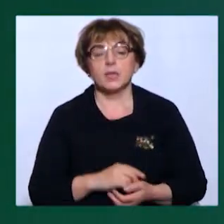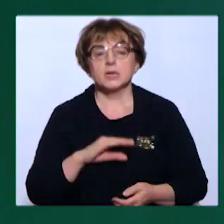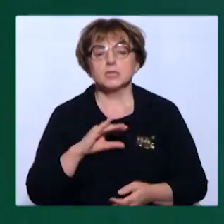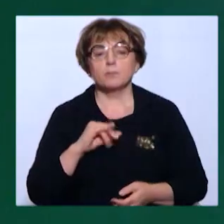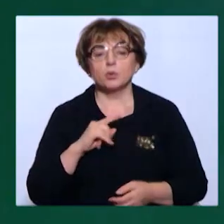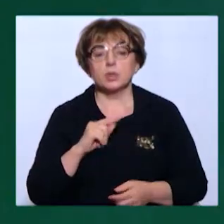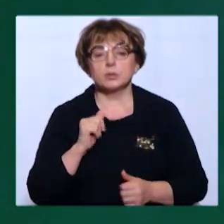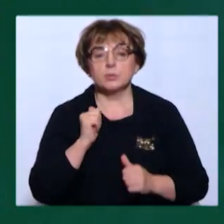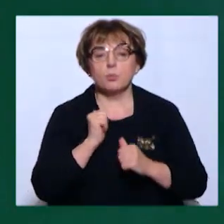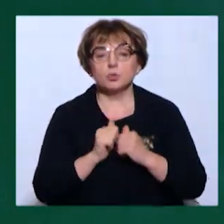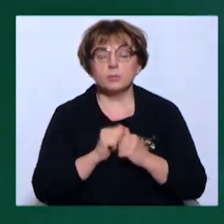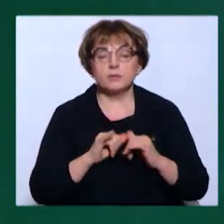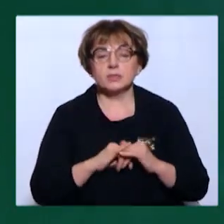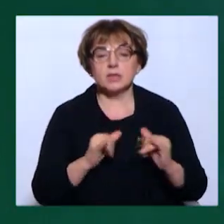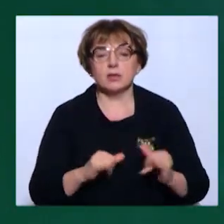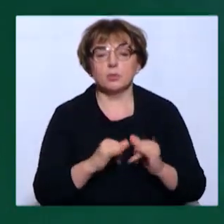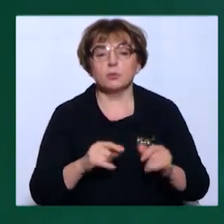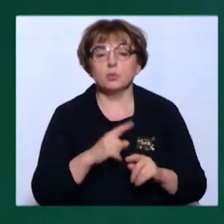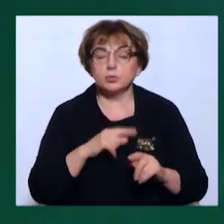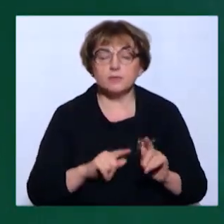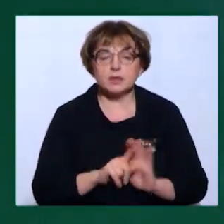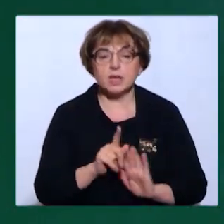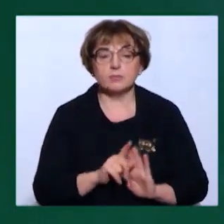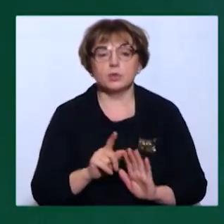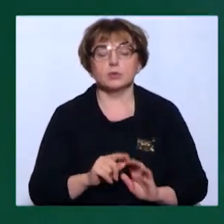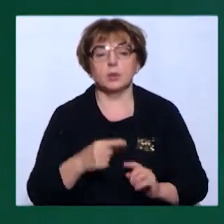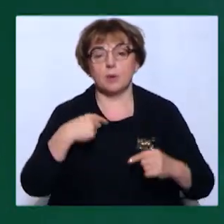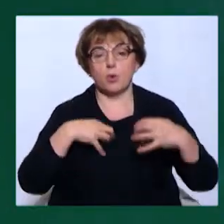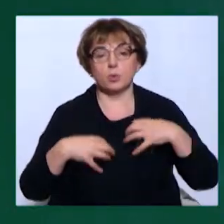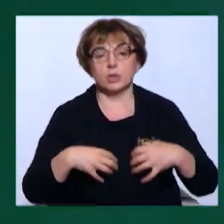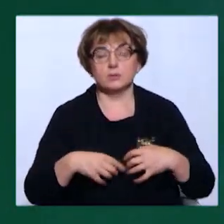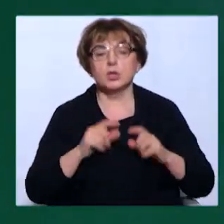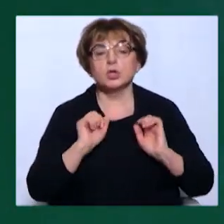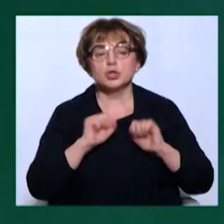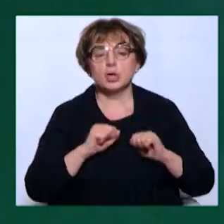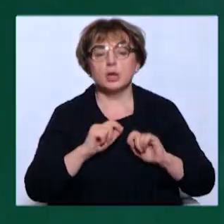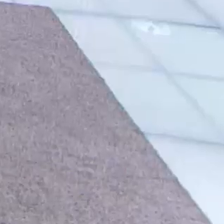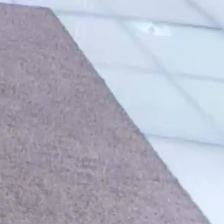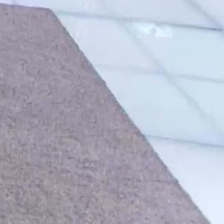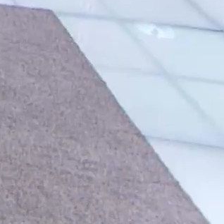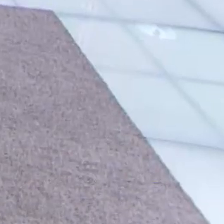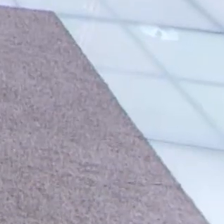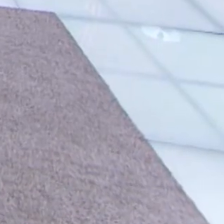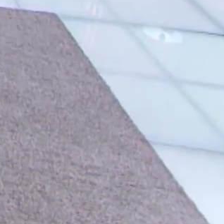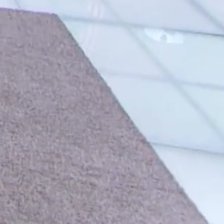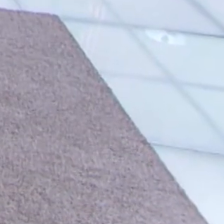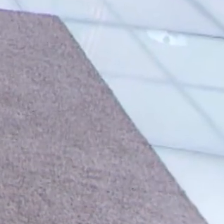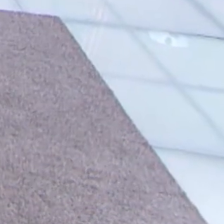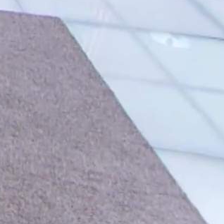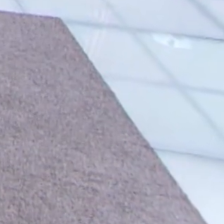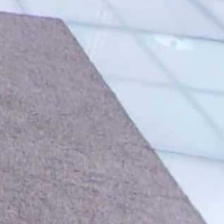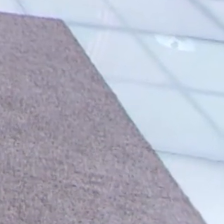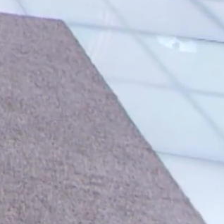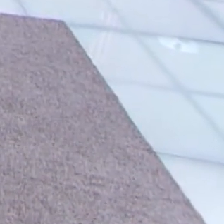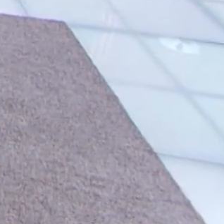სპონტანური, იგი მუდმივად წარმოიქმნება ორგანიზმში და შეიძლება გადაეცეს მემკვიდრეობით, თუ ის მოხდა